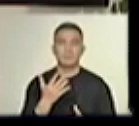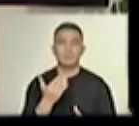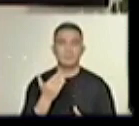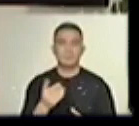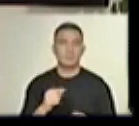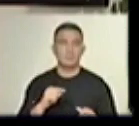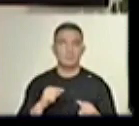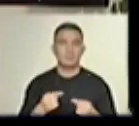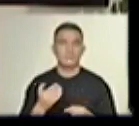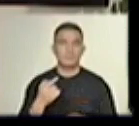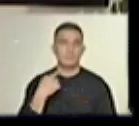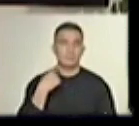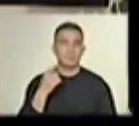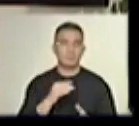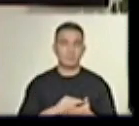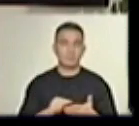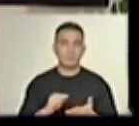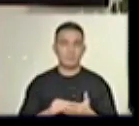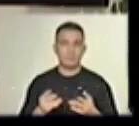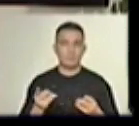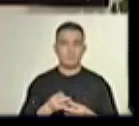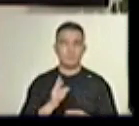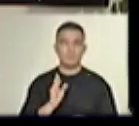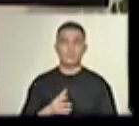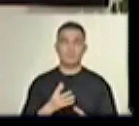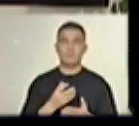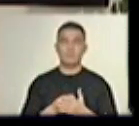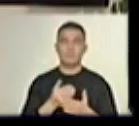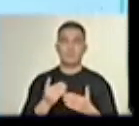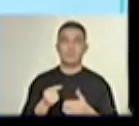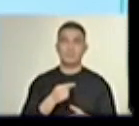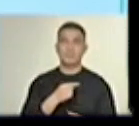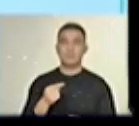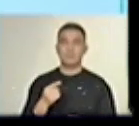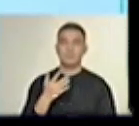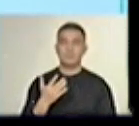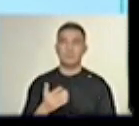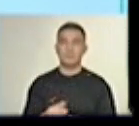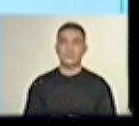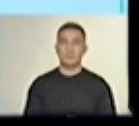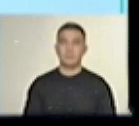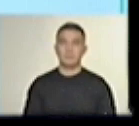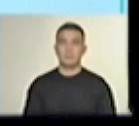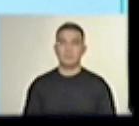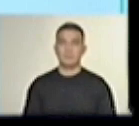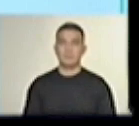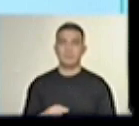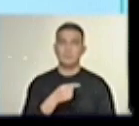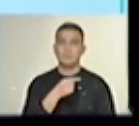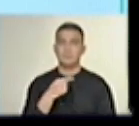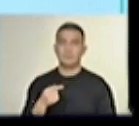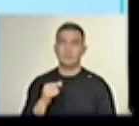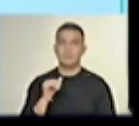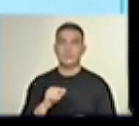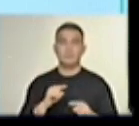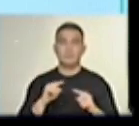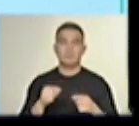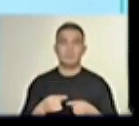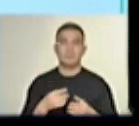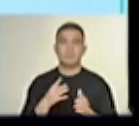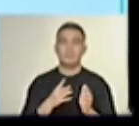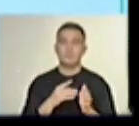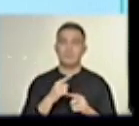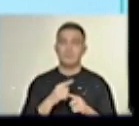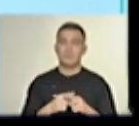qarama-qarshi sonni yozishimiz kerak bo'ladi. Shunday ekan, bu minus 5. Keyingisi minus qavs ichida plus